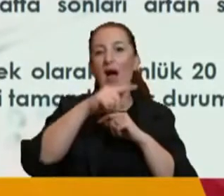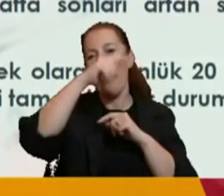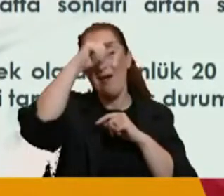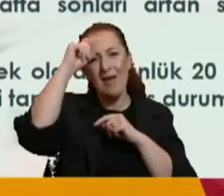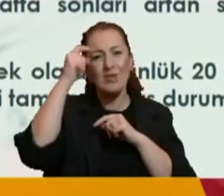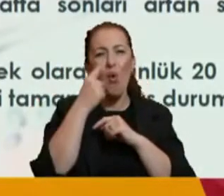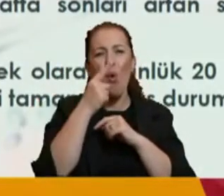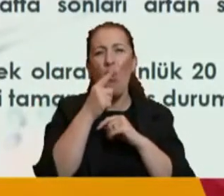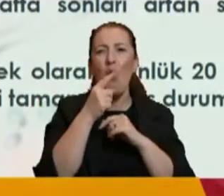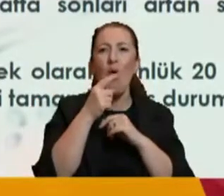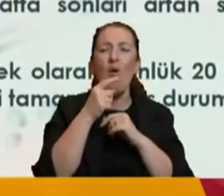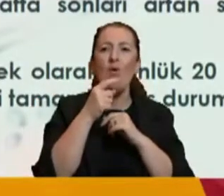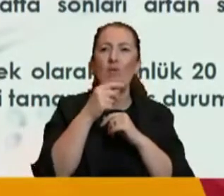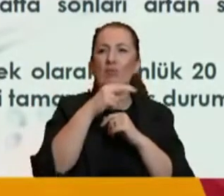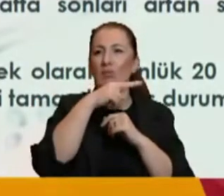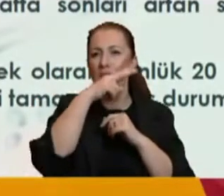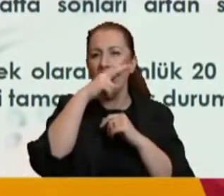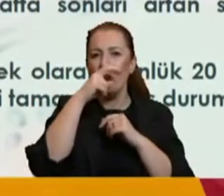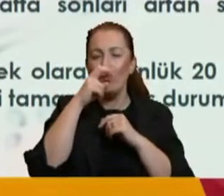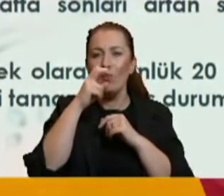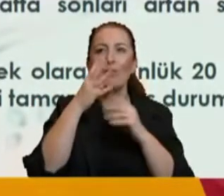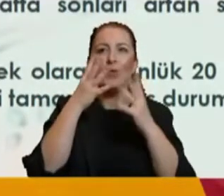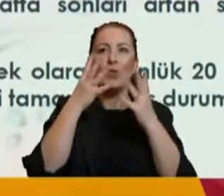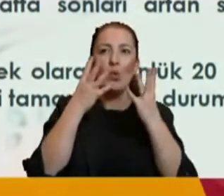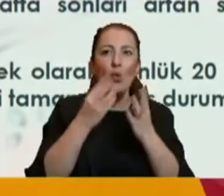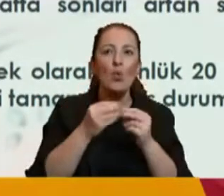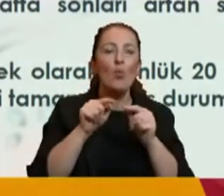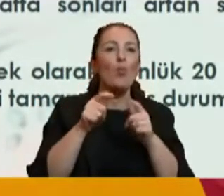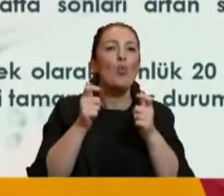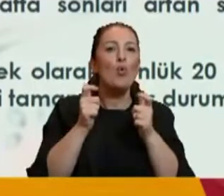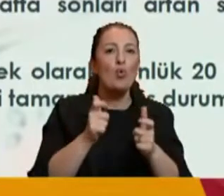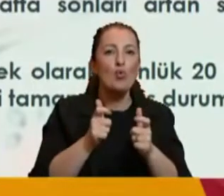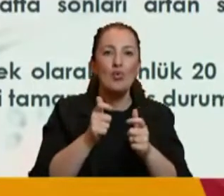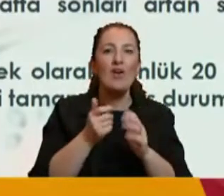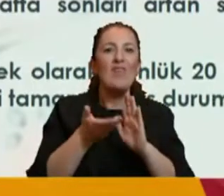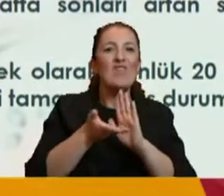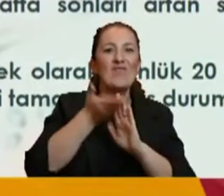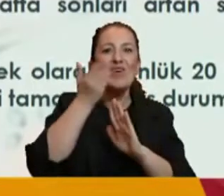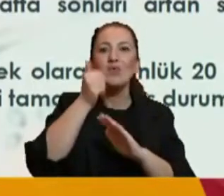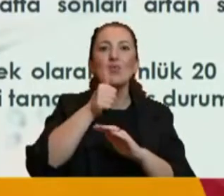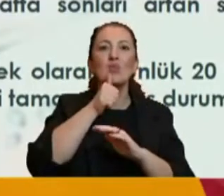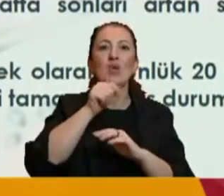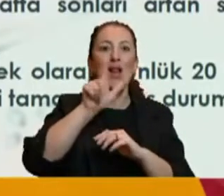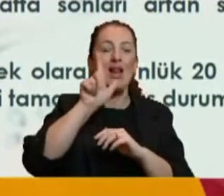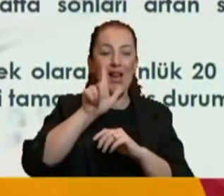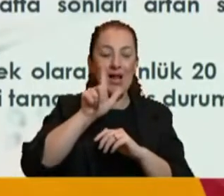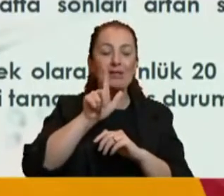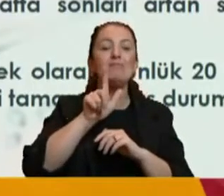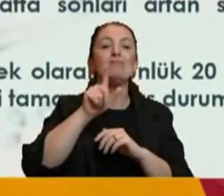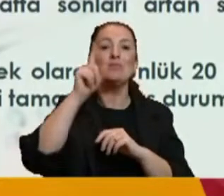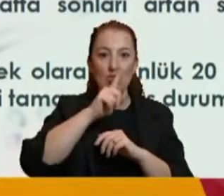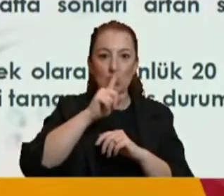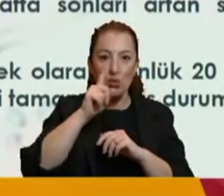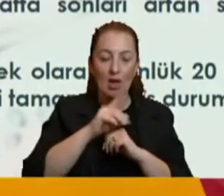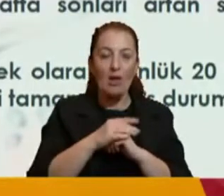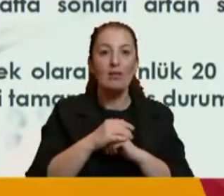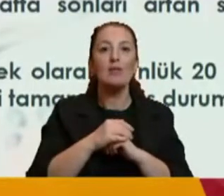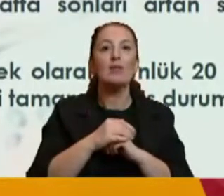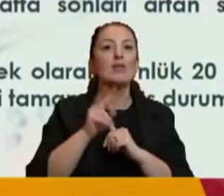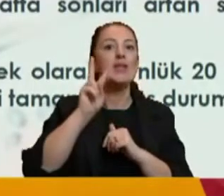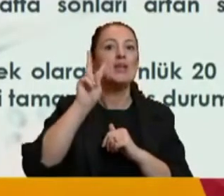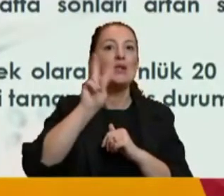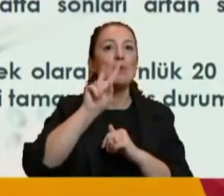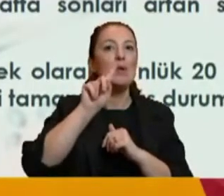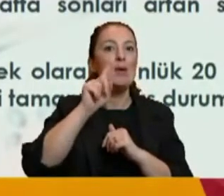yoğunluk oluyor buradaki artan su talebini karşılamak amacıyla bu 20000